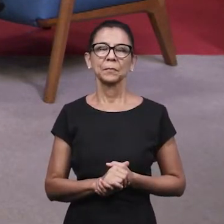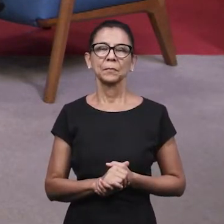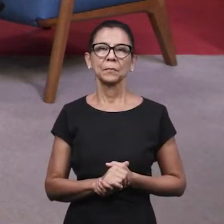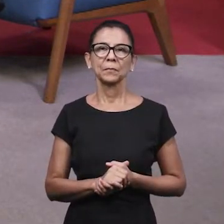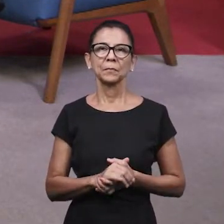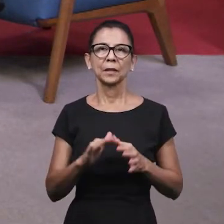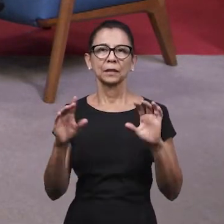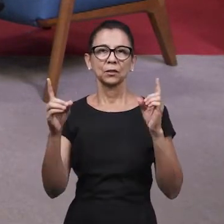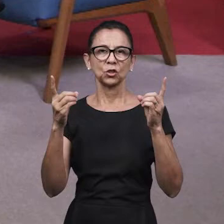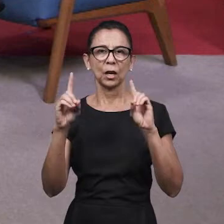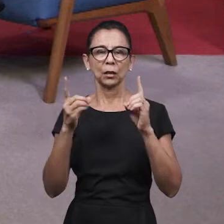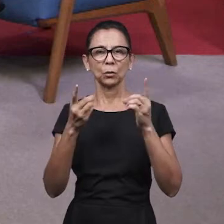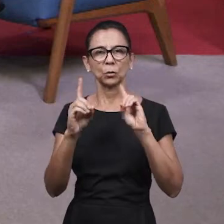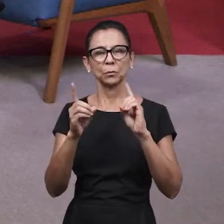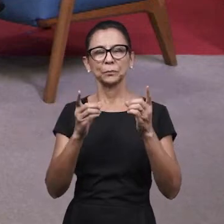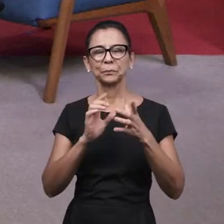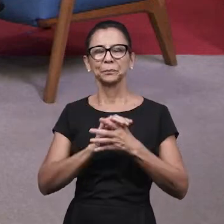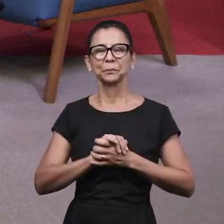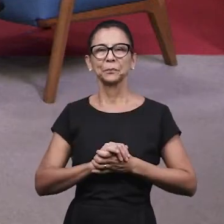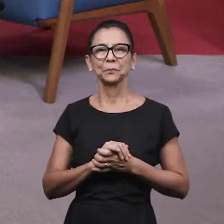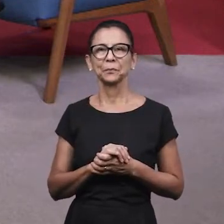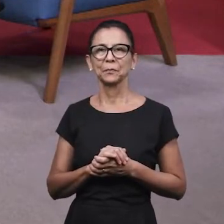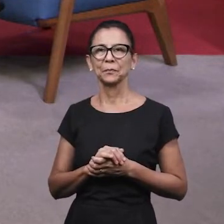Juge 14, 17, nous dit,